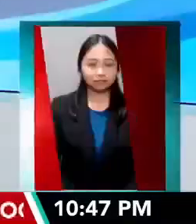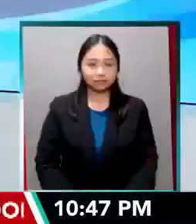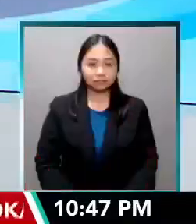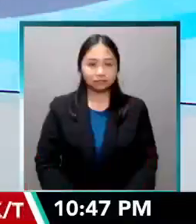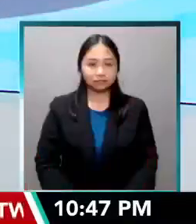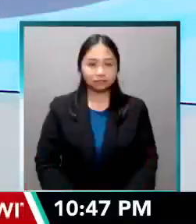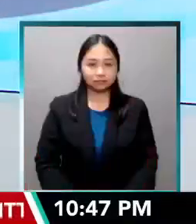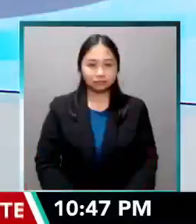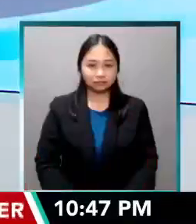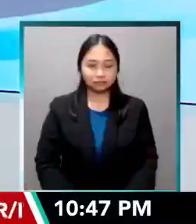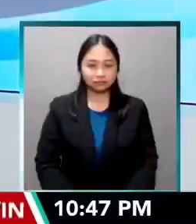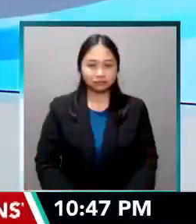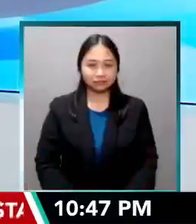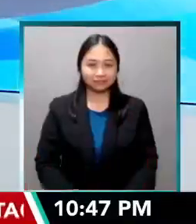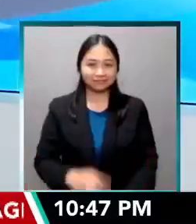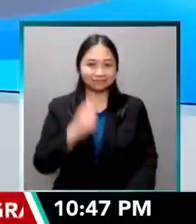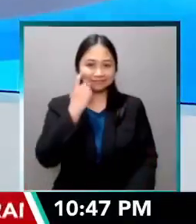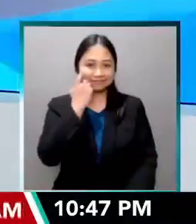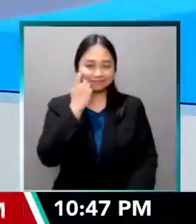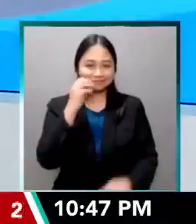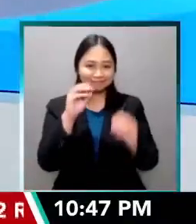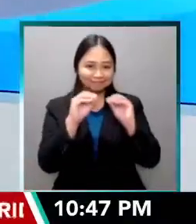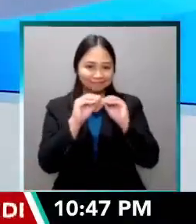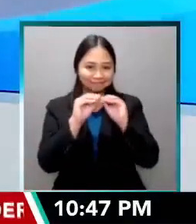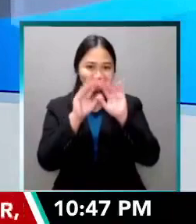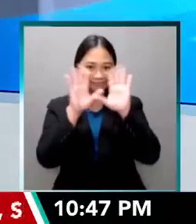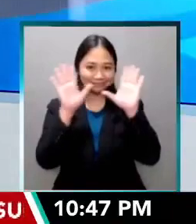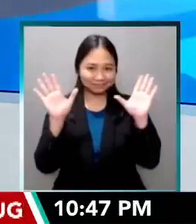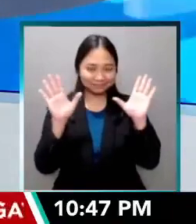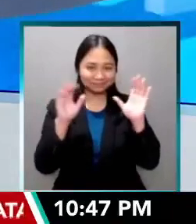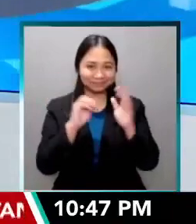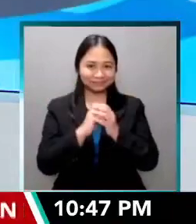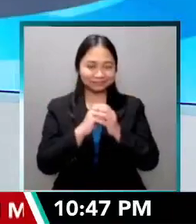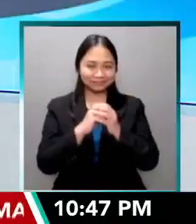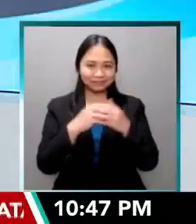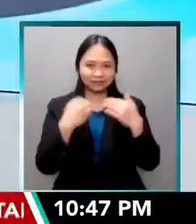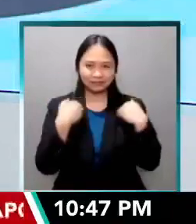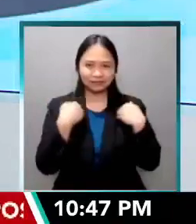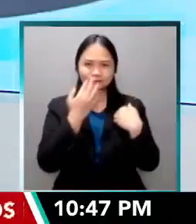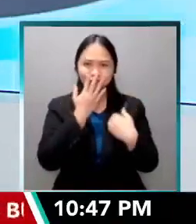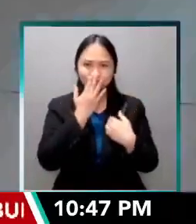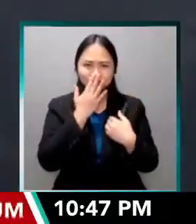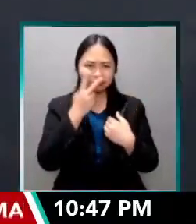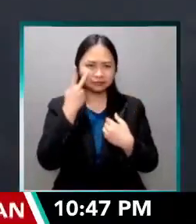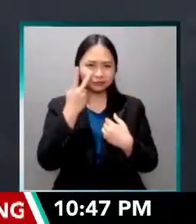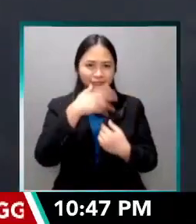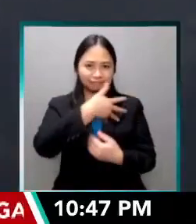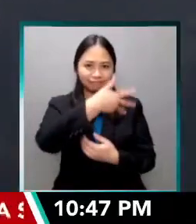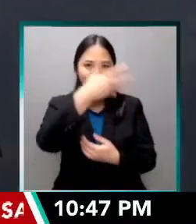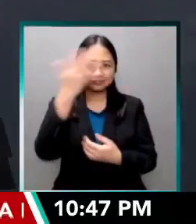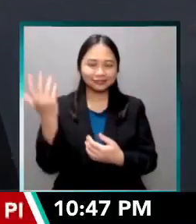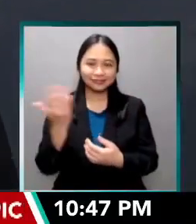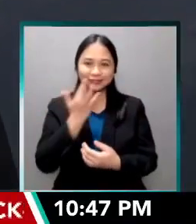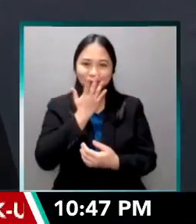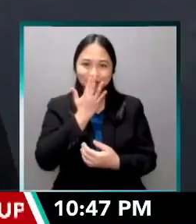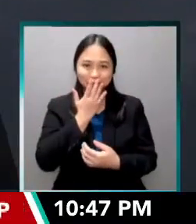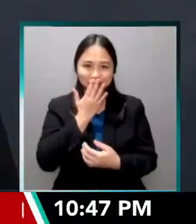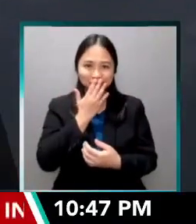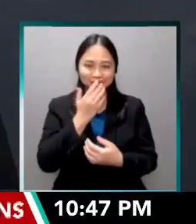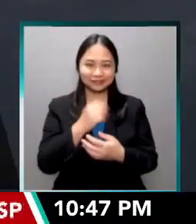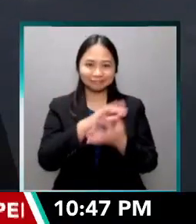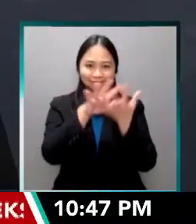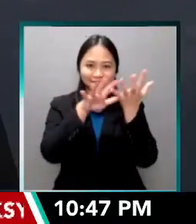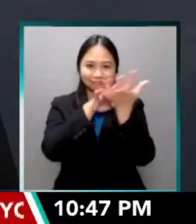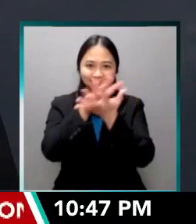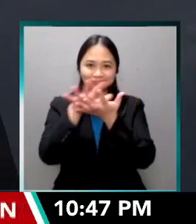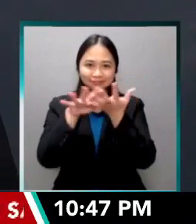Naging makulay ang kalangitan sa Coronadal City dahil sa malabahagharing ulap. Yan ang iridescent clouds na tinatawag